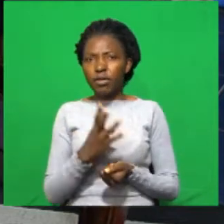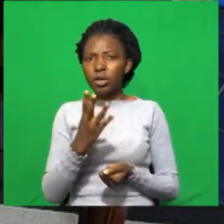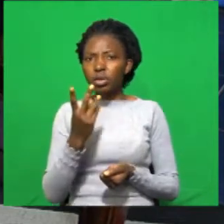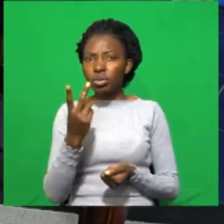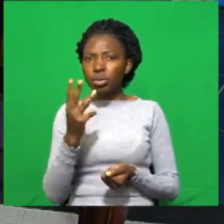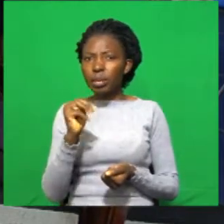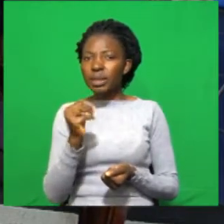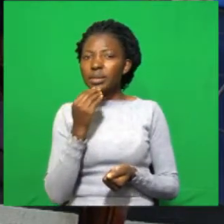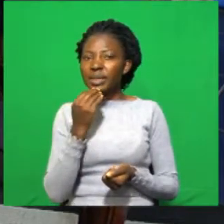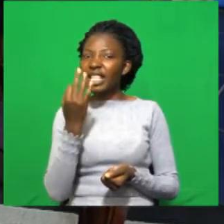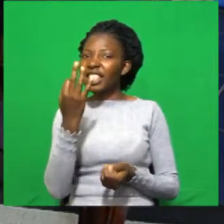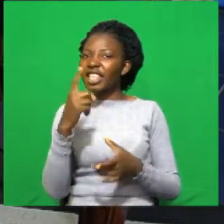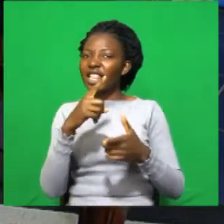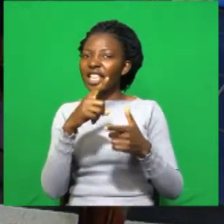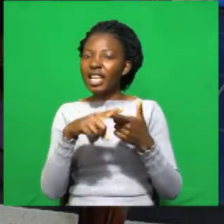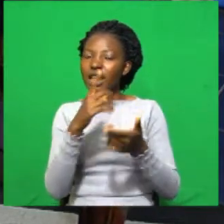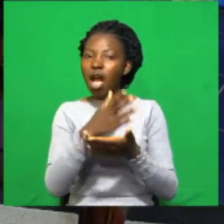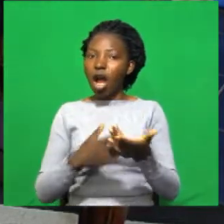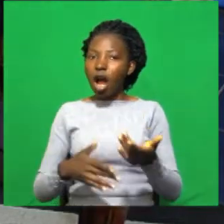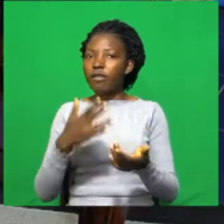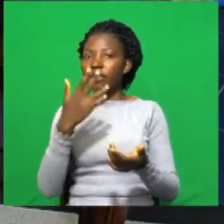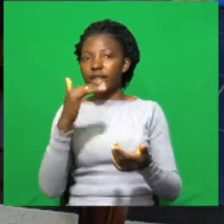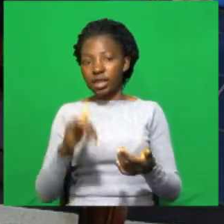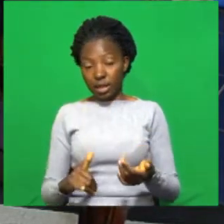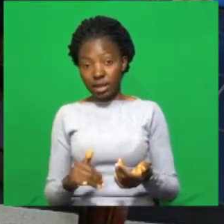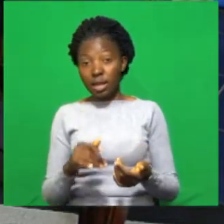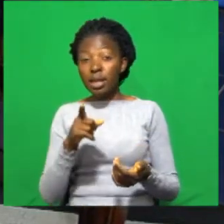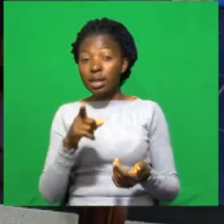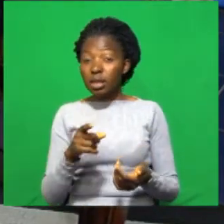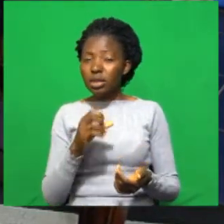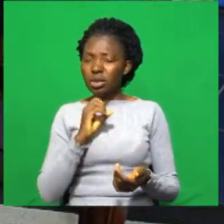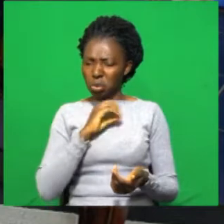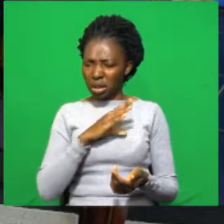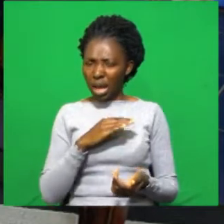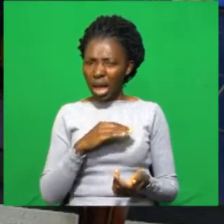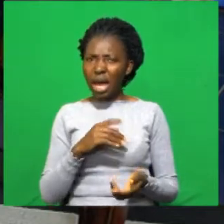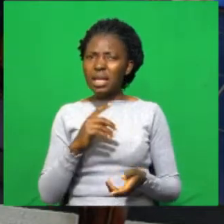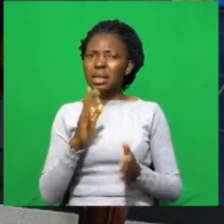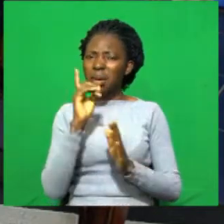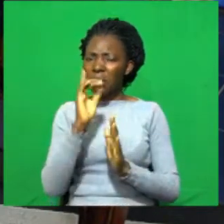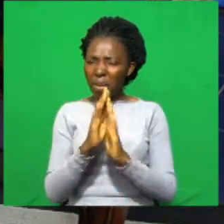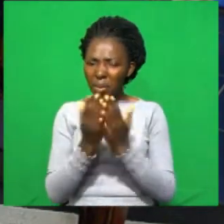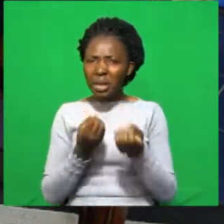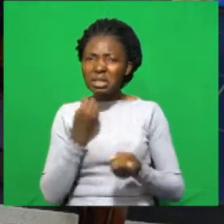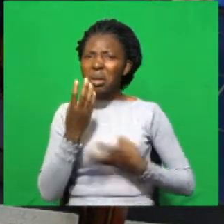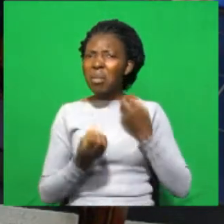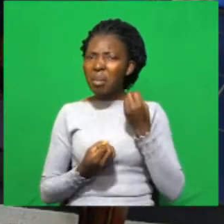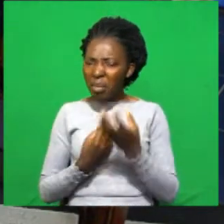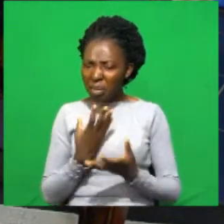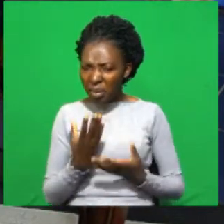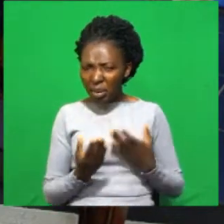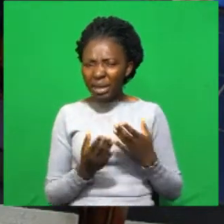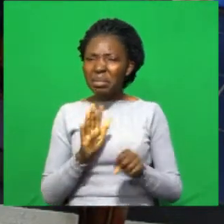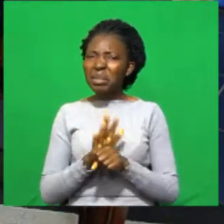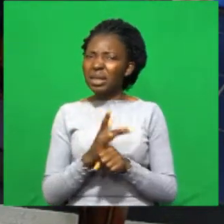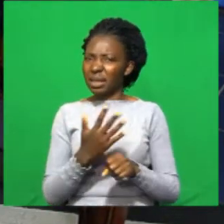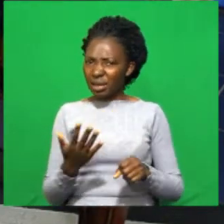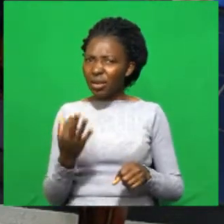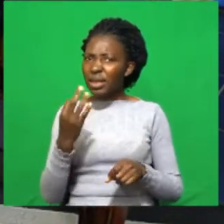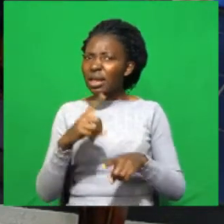mangani 3.5 years nenyaya yakadai bhaibheri ringabva rasadharara kutsanangura nyaya iri kungoitika 3.5 years